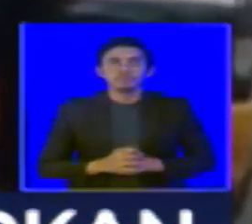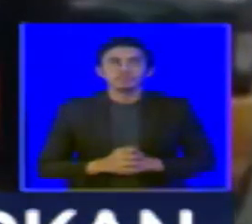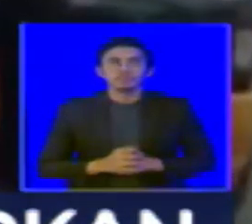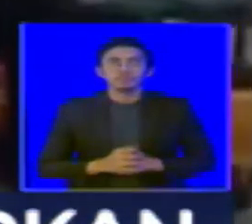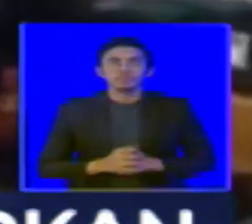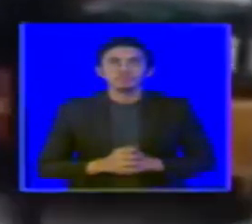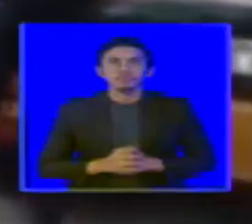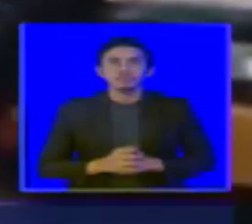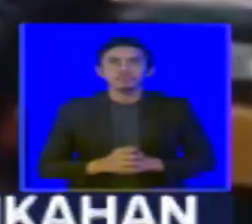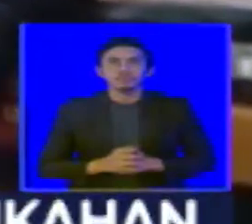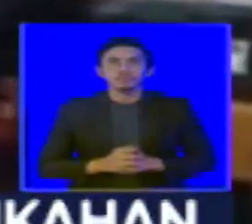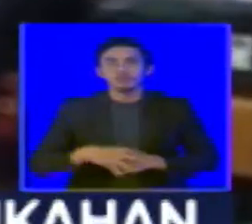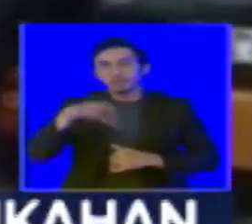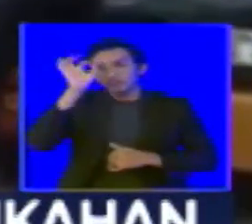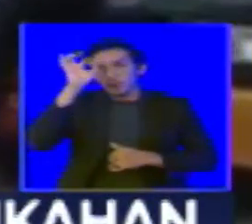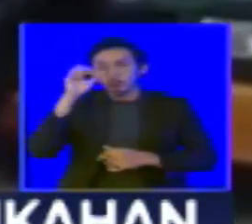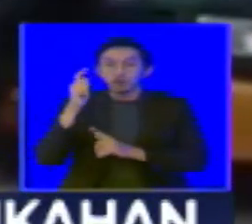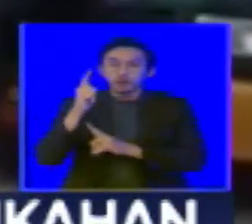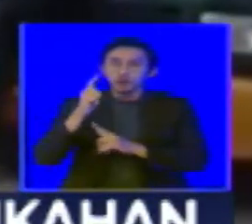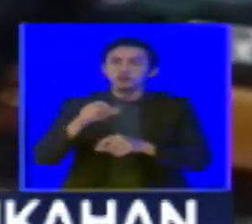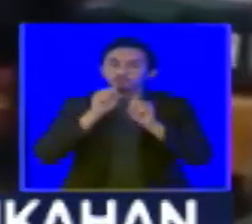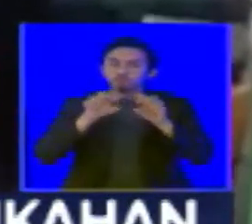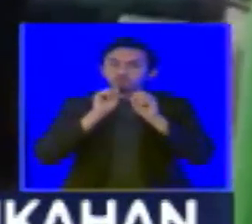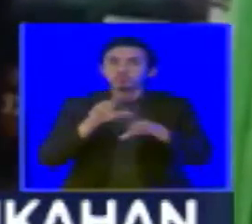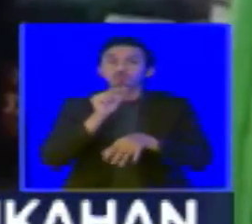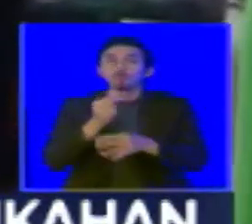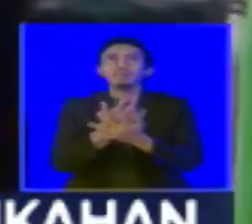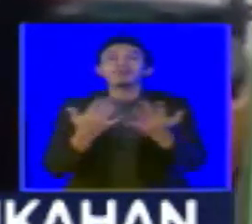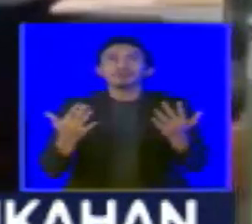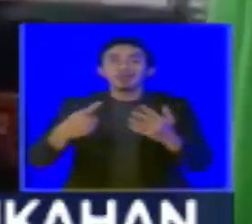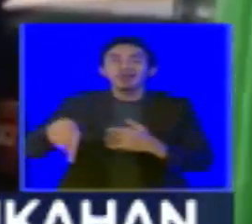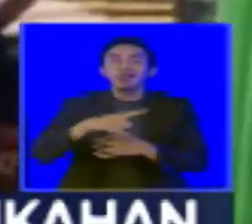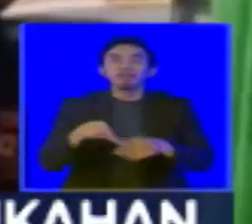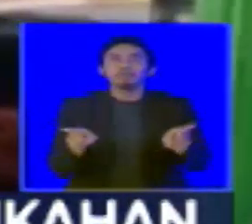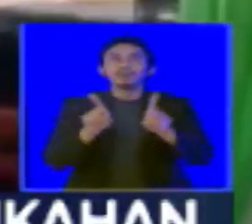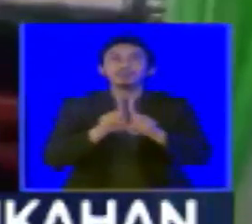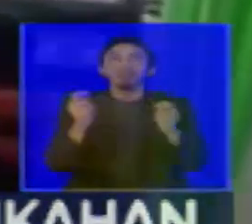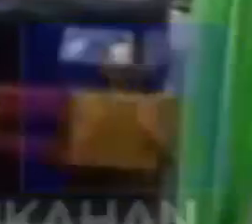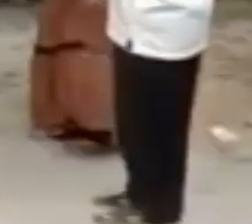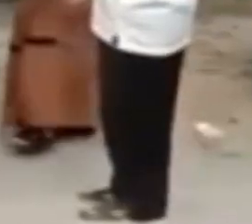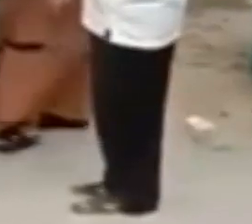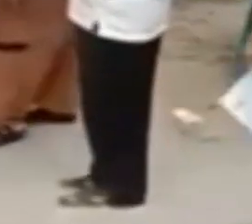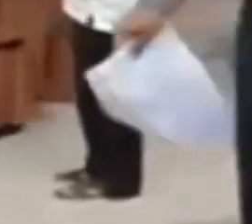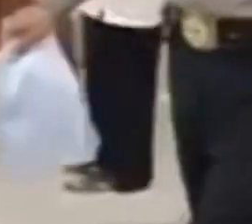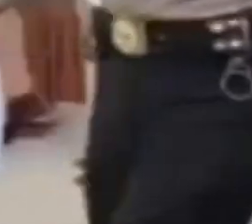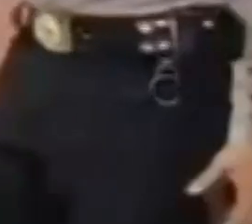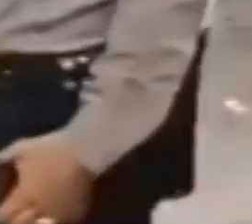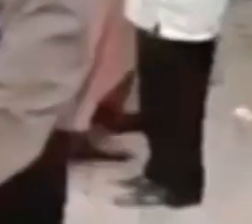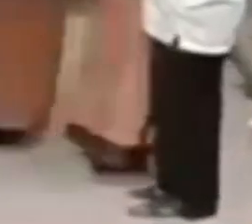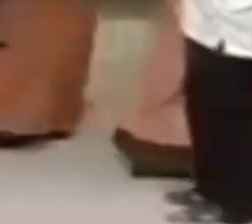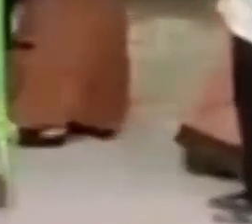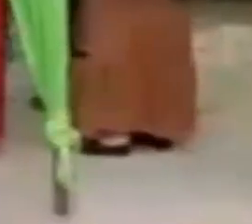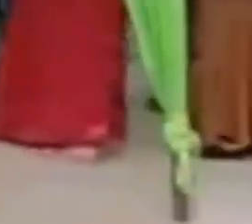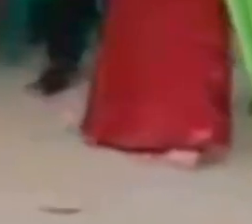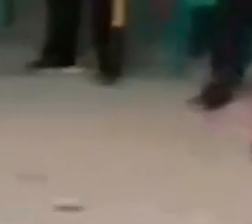Imbauan aparat TNI Polri ini diajukan warga yang menyelenggarakan hajatan di tengah wabah virus corona di Kabupaten Langkat, Sumatera